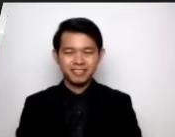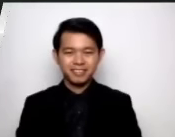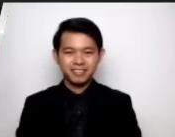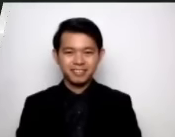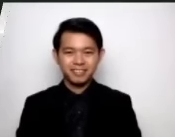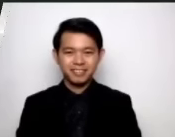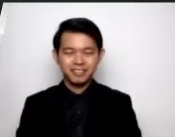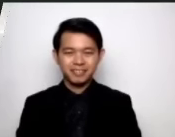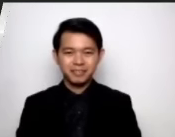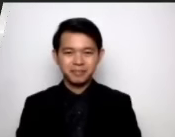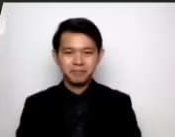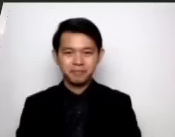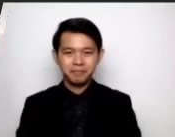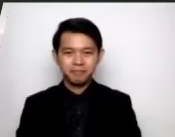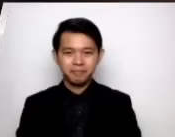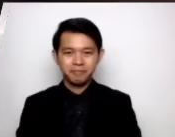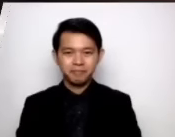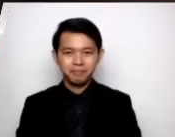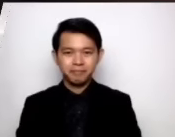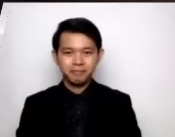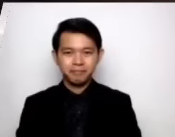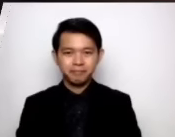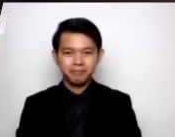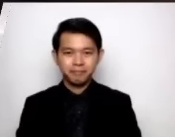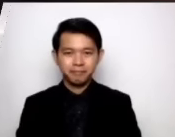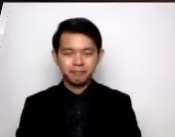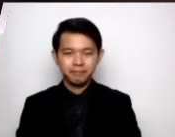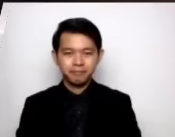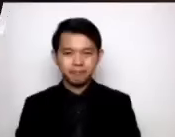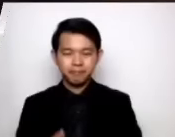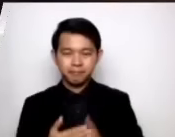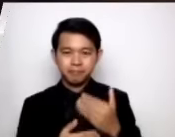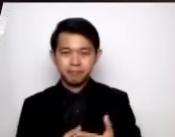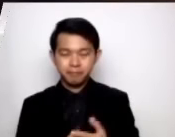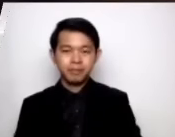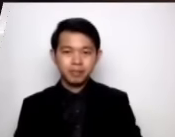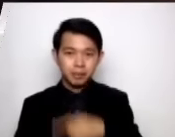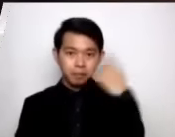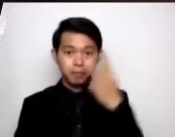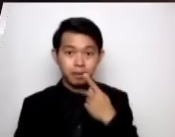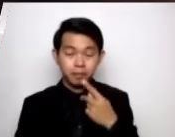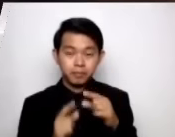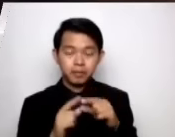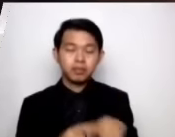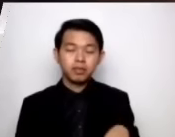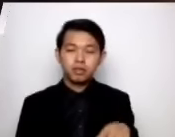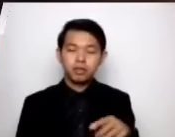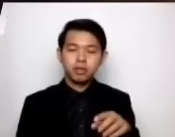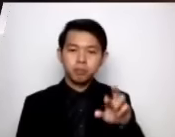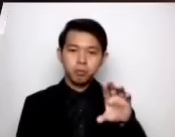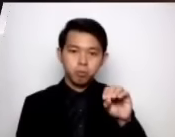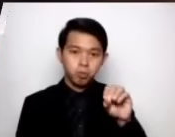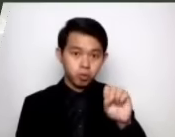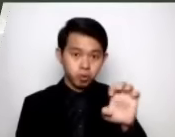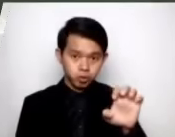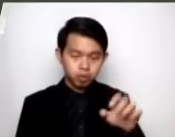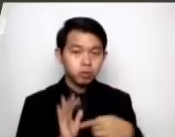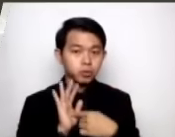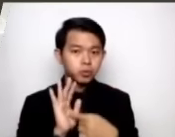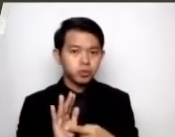Ladies and gentlemen, I present to you Rosé ng Blackpink. Inirelease na ang long-awaited debut